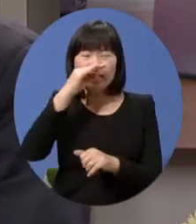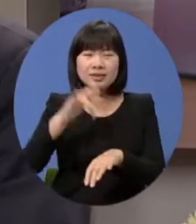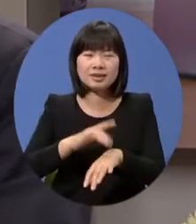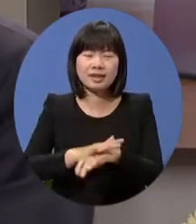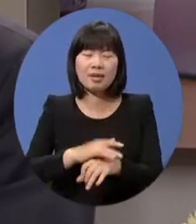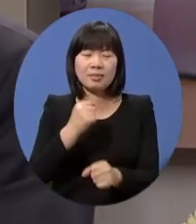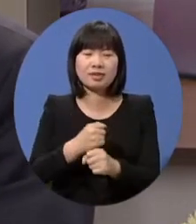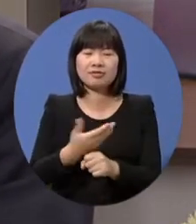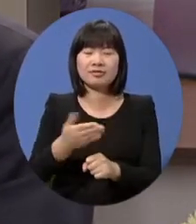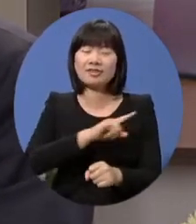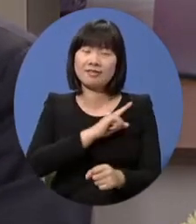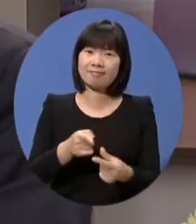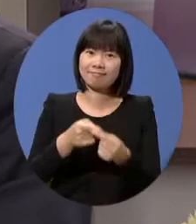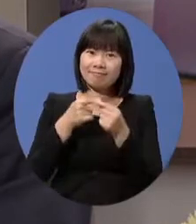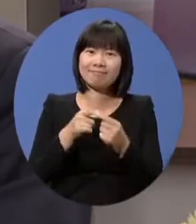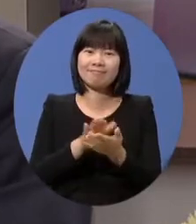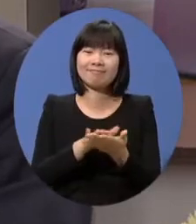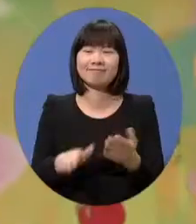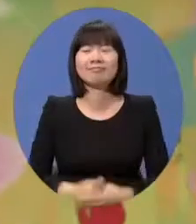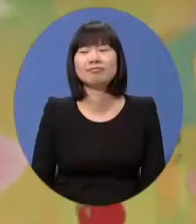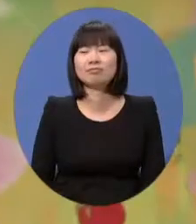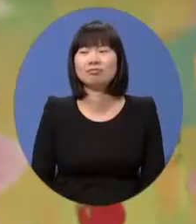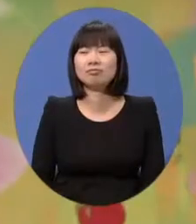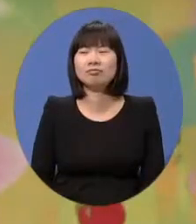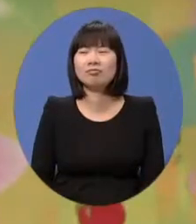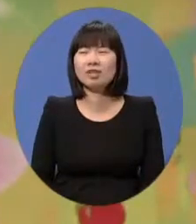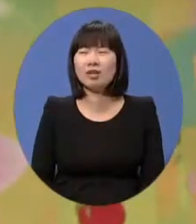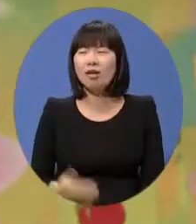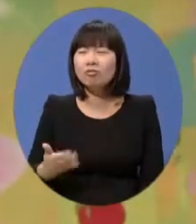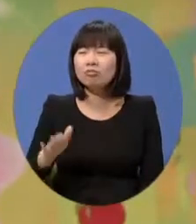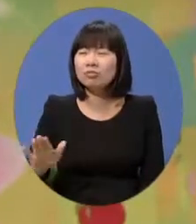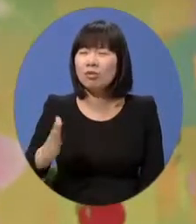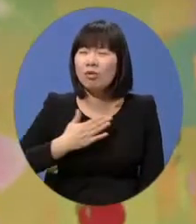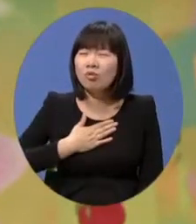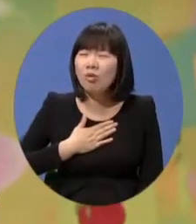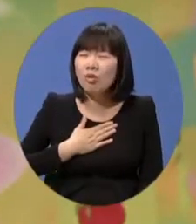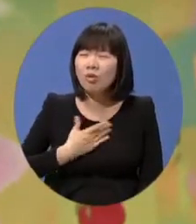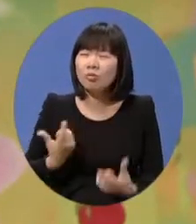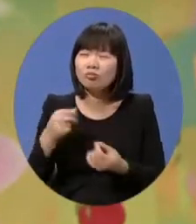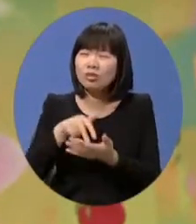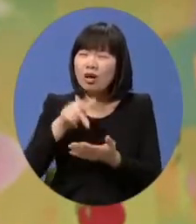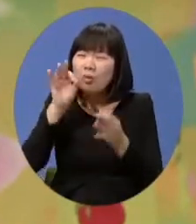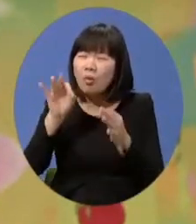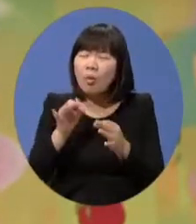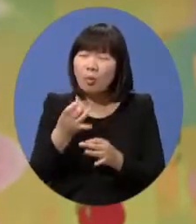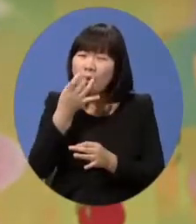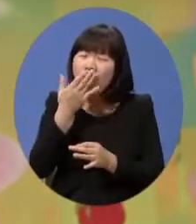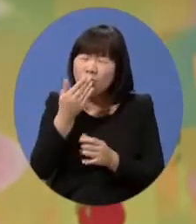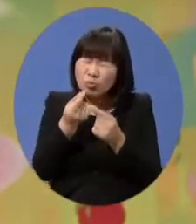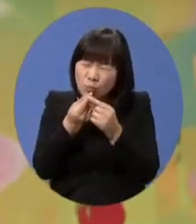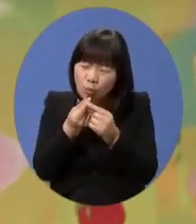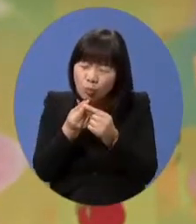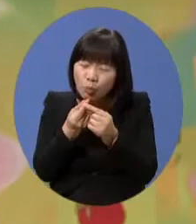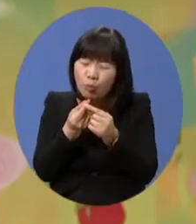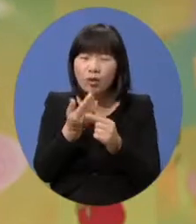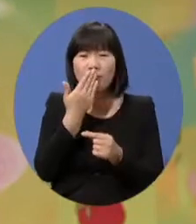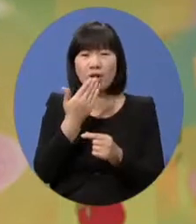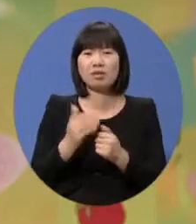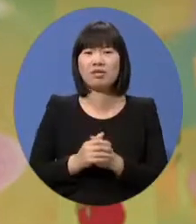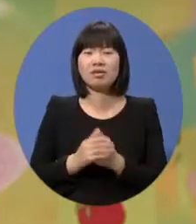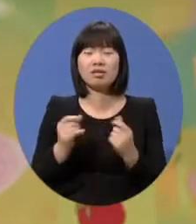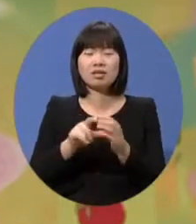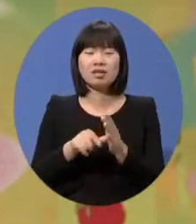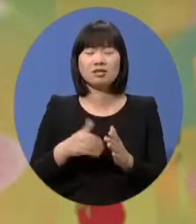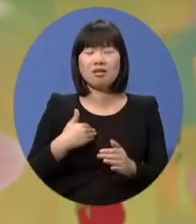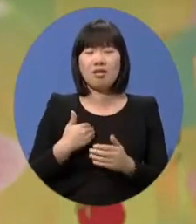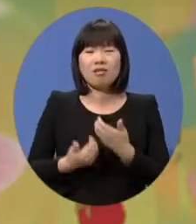만들어주는 게 제일 우선이라고 생각하시면 됩니다. 네. 선생님 근데 저희 아이가 같은 경우는 밥을 정말 조금 먹어요. 네. 그럼 이럴 때는